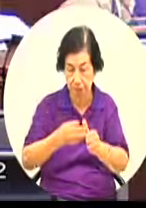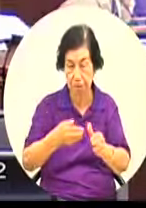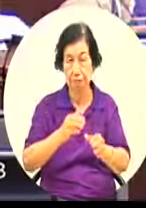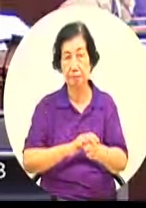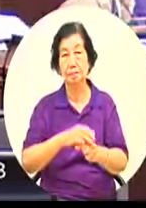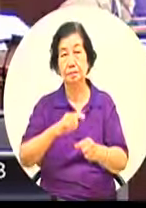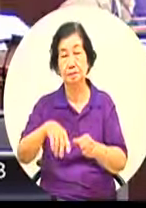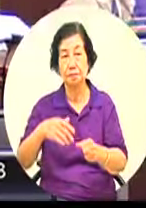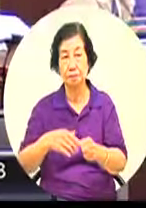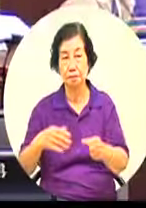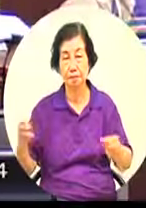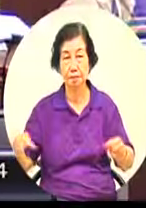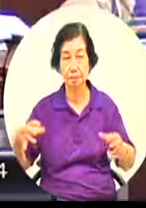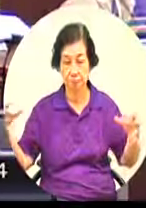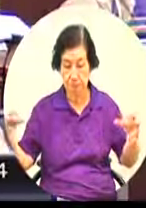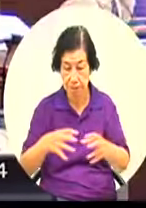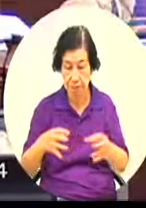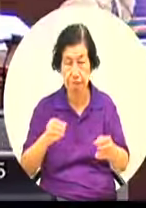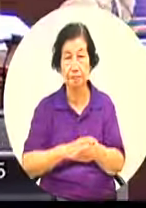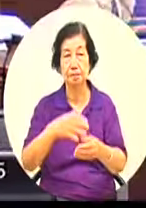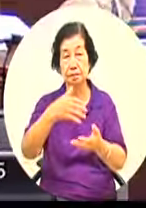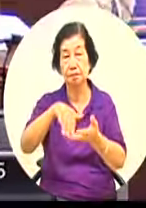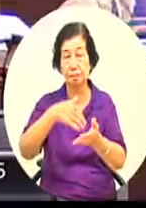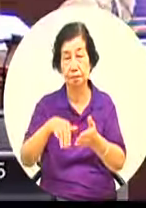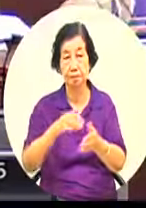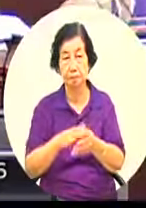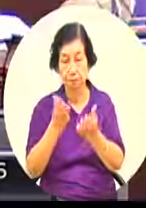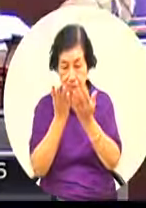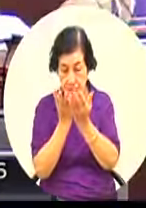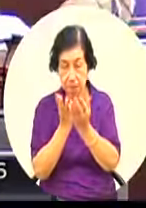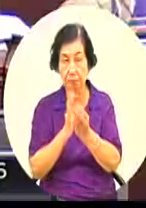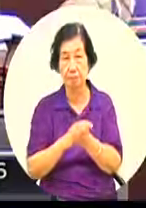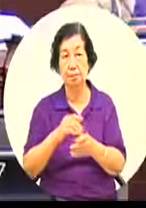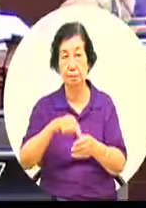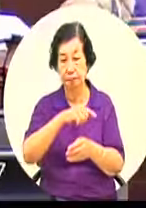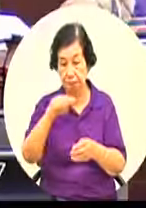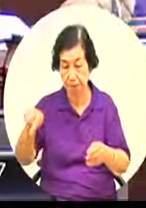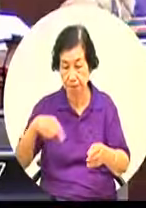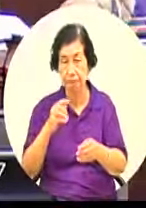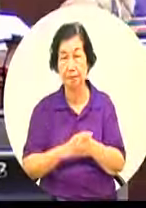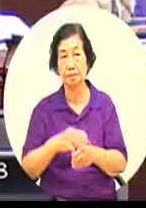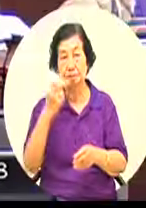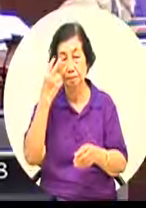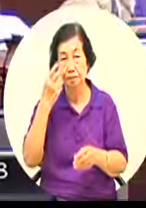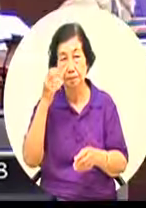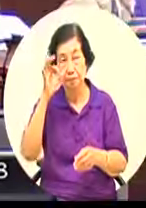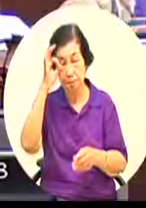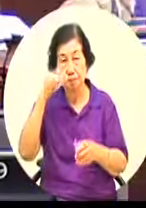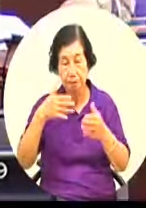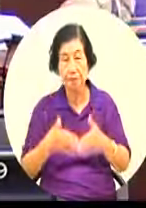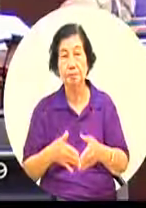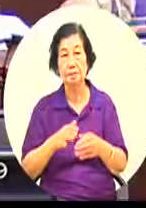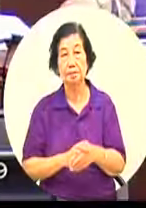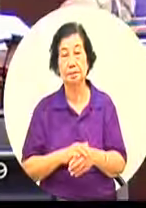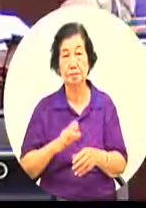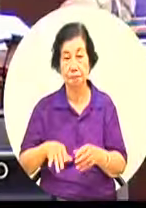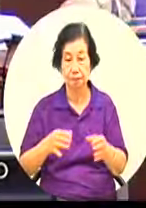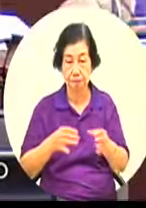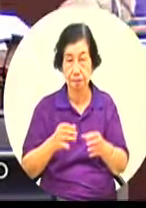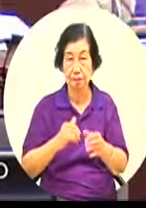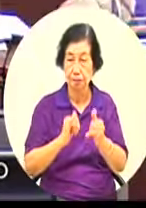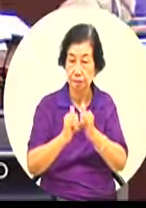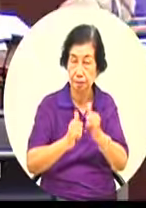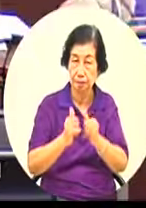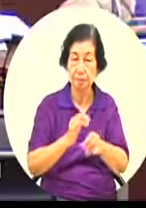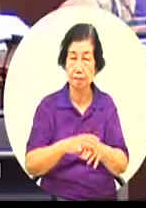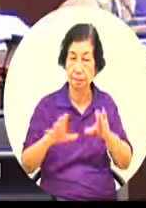编的。总之对阅读这一块我们都是应该共同来重视，然后也有很多社会资源会进来或者捐书哦。那